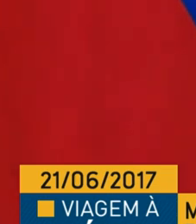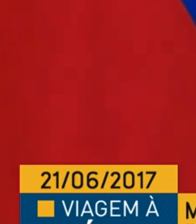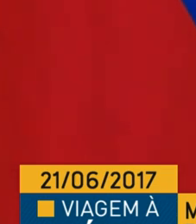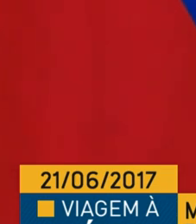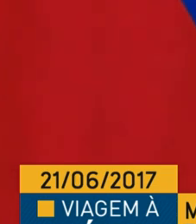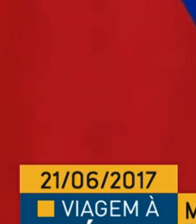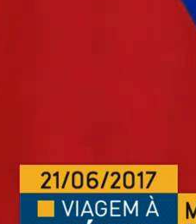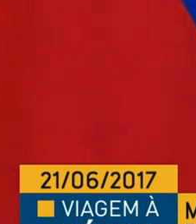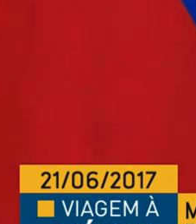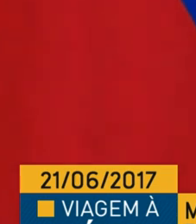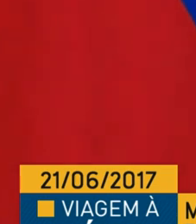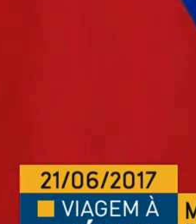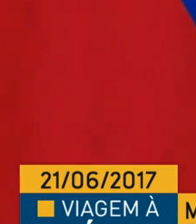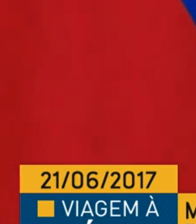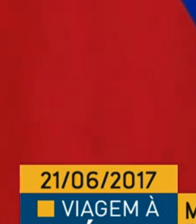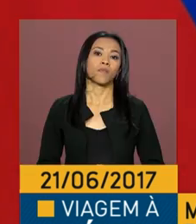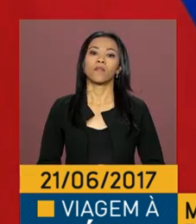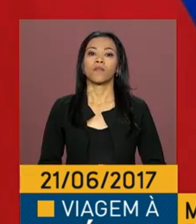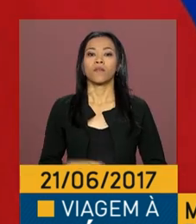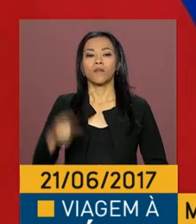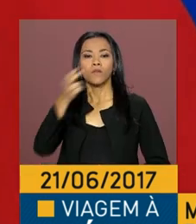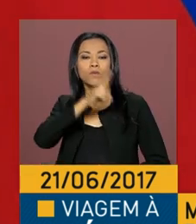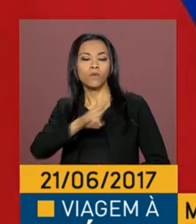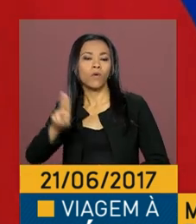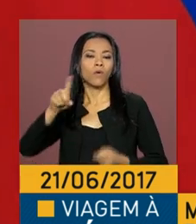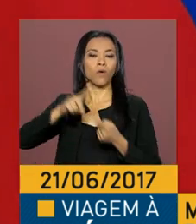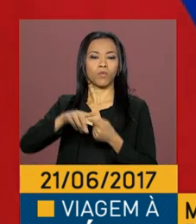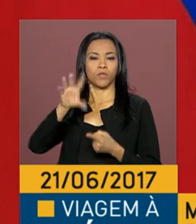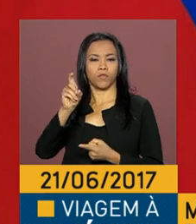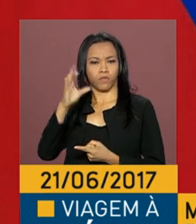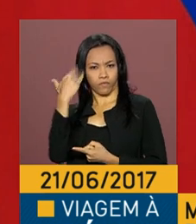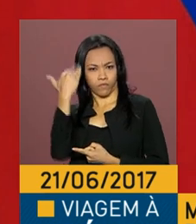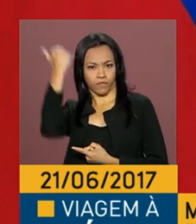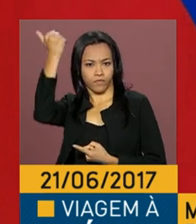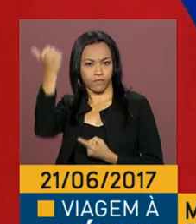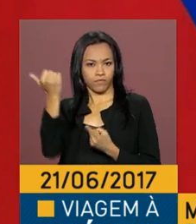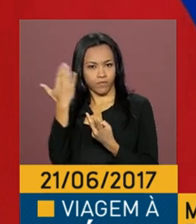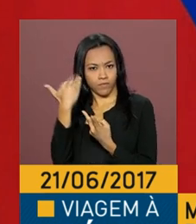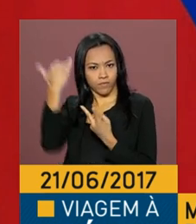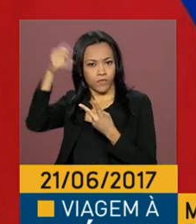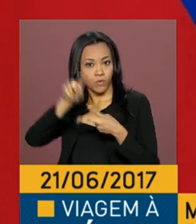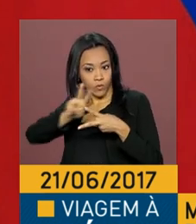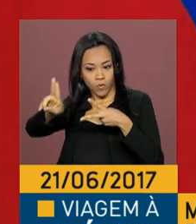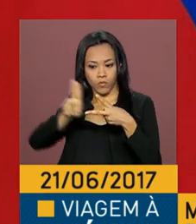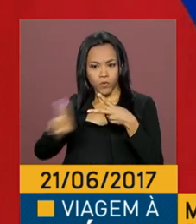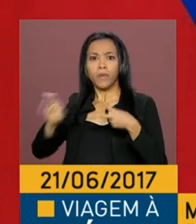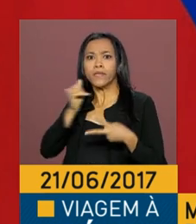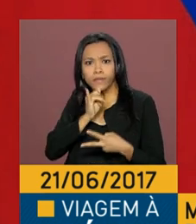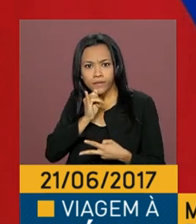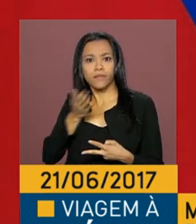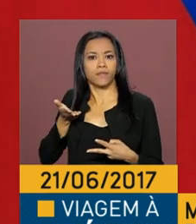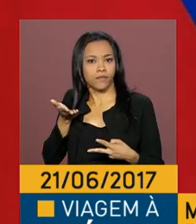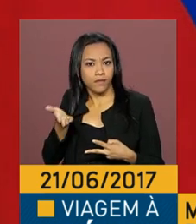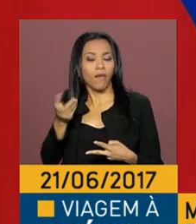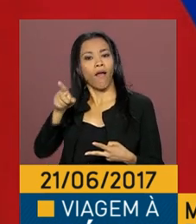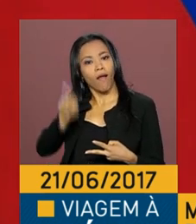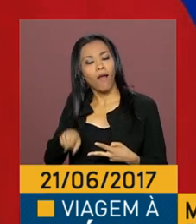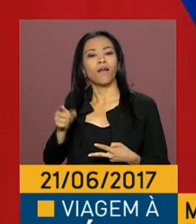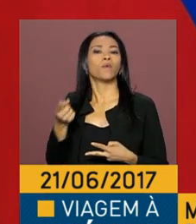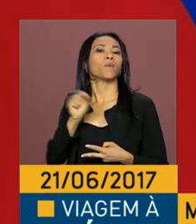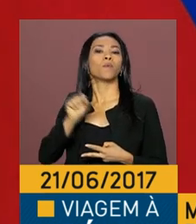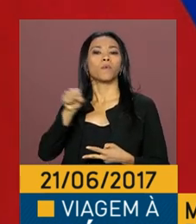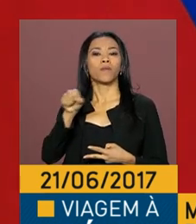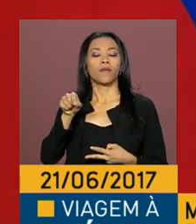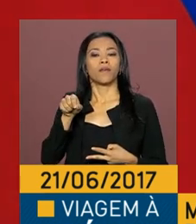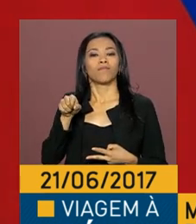балетный спектакль. Nomes como Достоевский, Чайковский, só para citar dois exemplos, fazem parte de